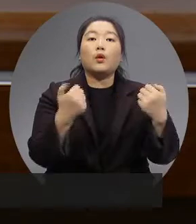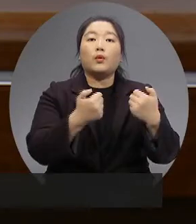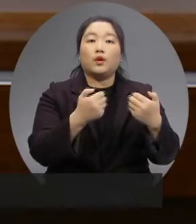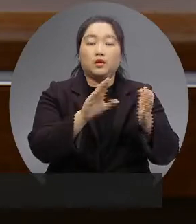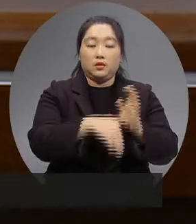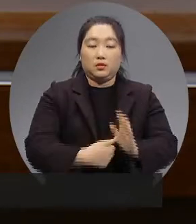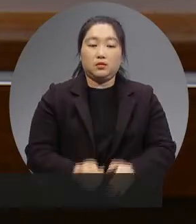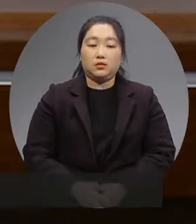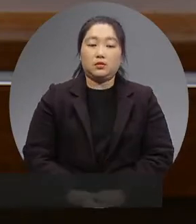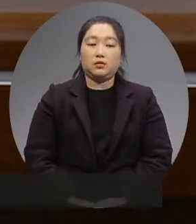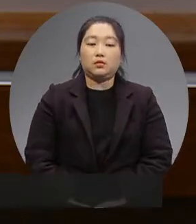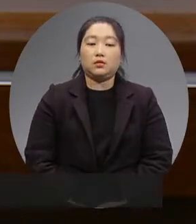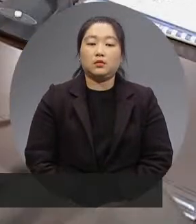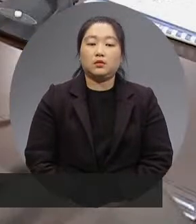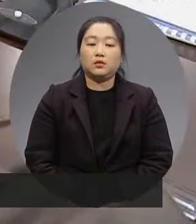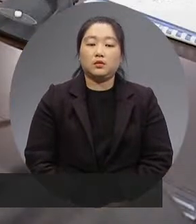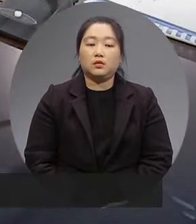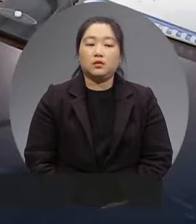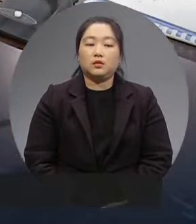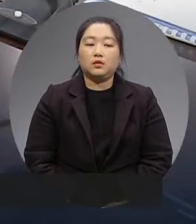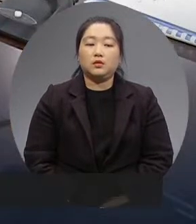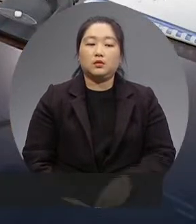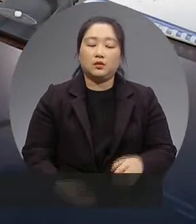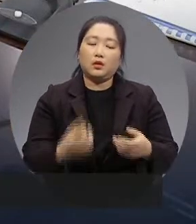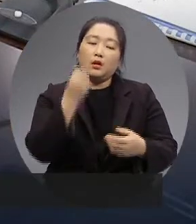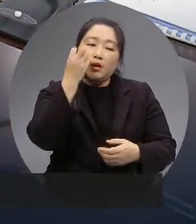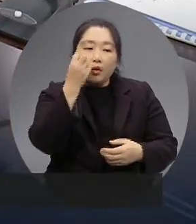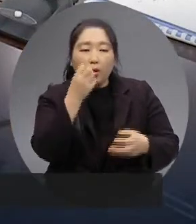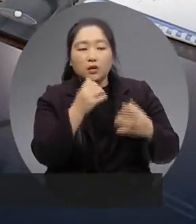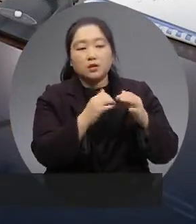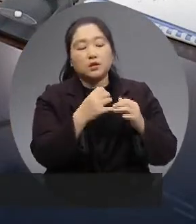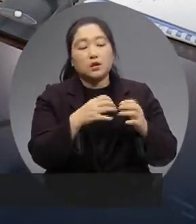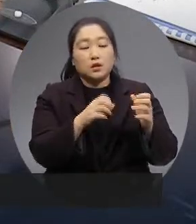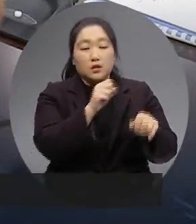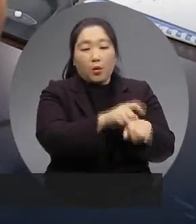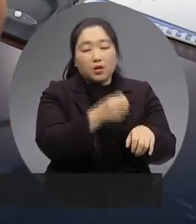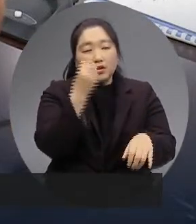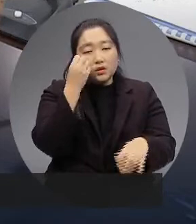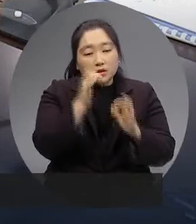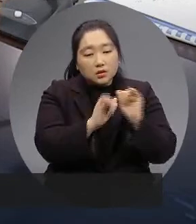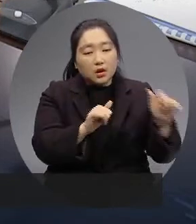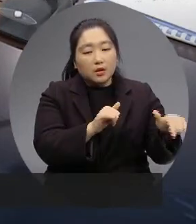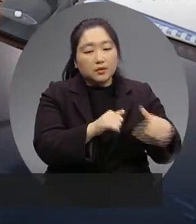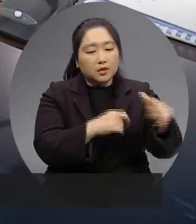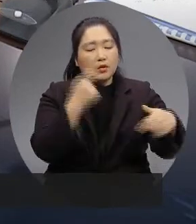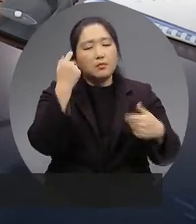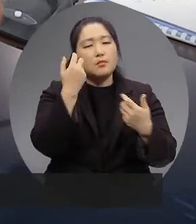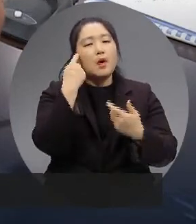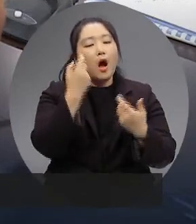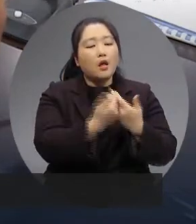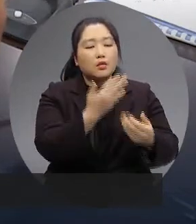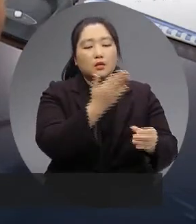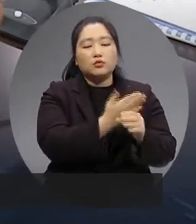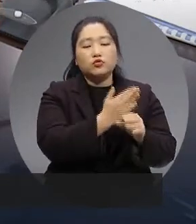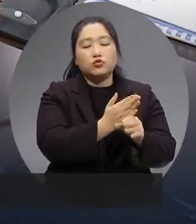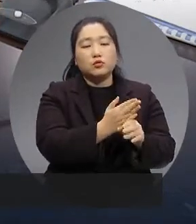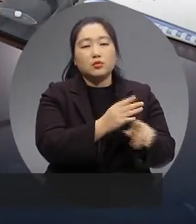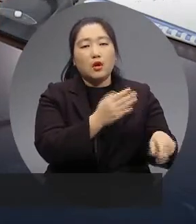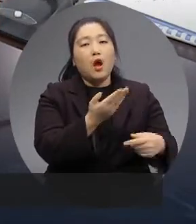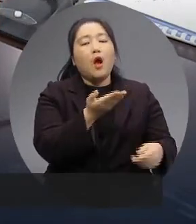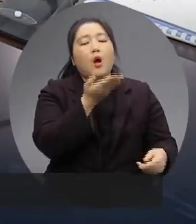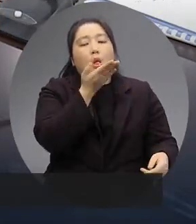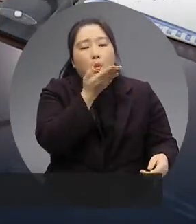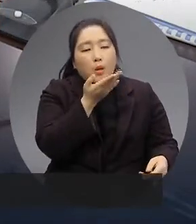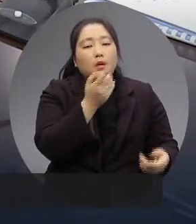나왔습니다. 소양이 이상한 분들이 그런 작업을 하고 있긴 있는데